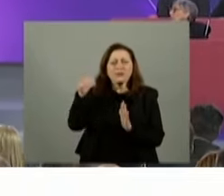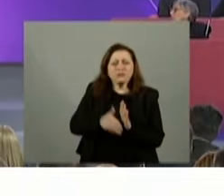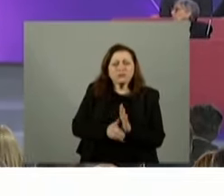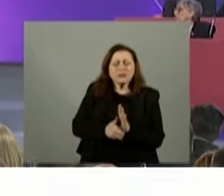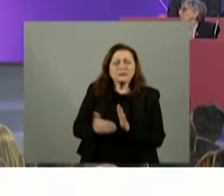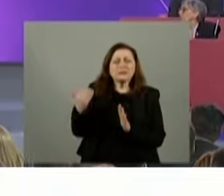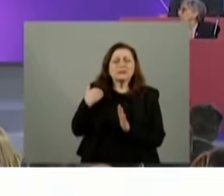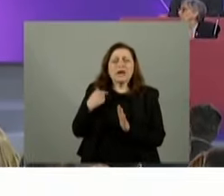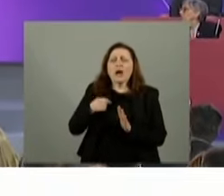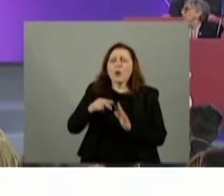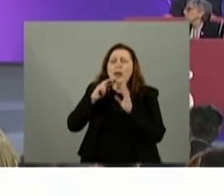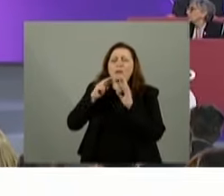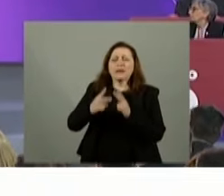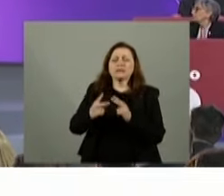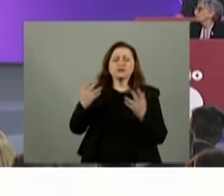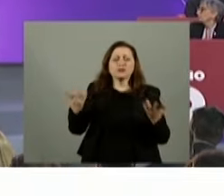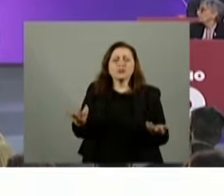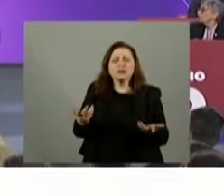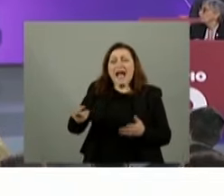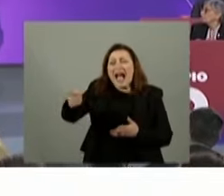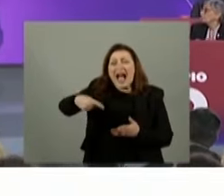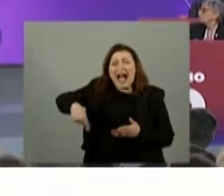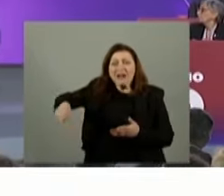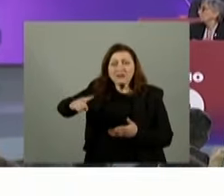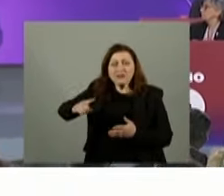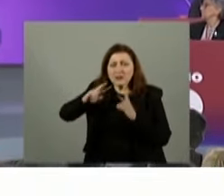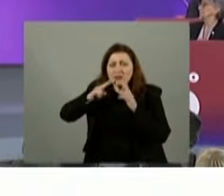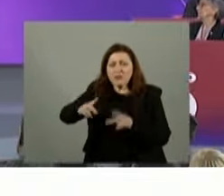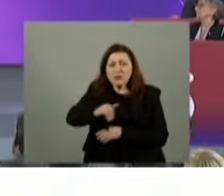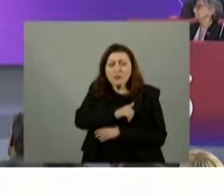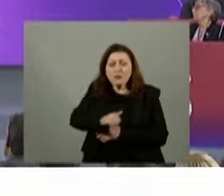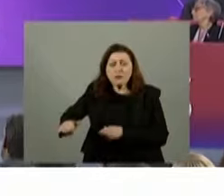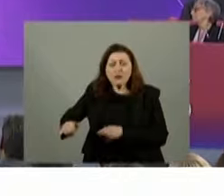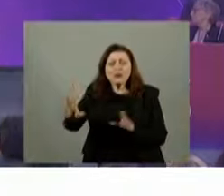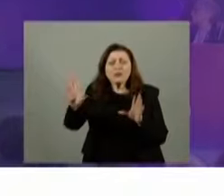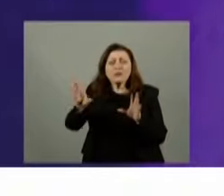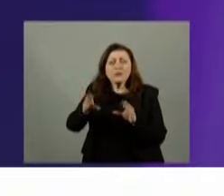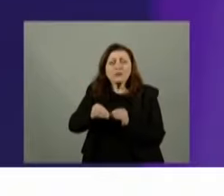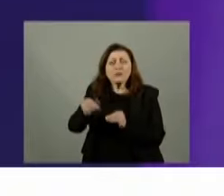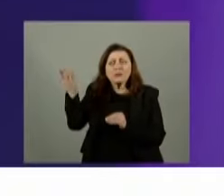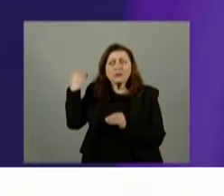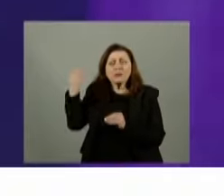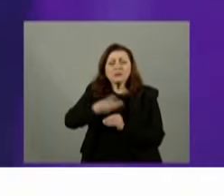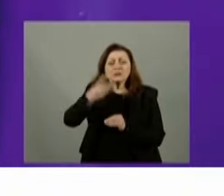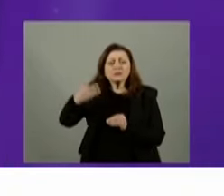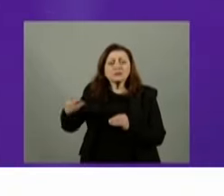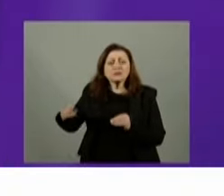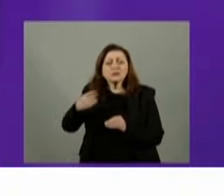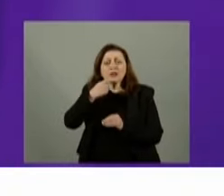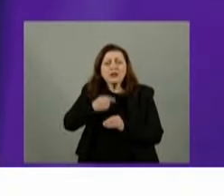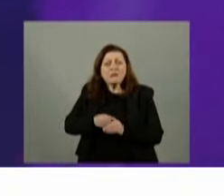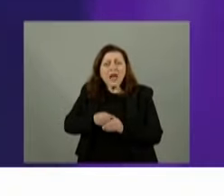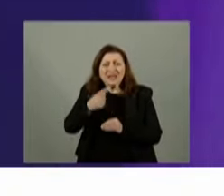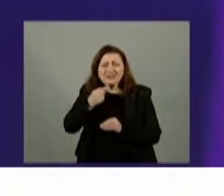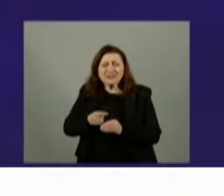Βέβαια θα έχει, έτσι, το θα έχει άλλο κόμμα. Ναι. Το όνομα, στο οποίο ούτως ή άλλως ο ίδιος. Δηλαδή, δεν θα είναι ο ΣΥΡΙΖΑ. Στο οποίο όμως ο ίδιος